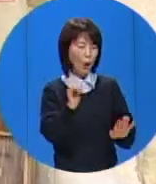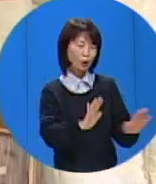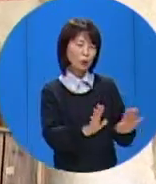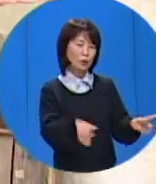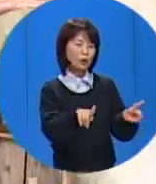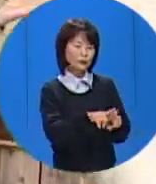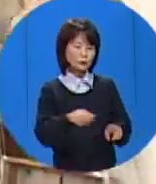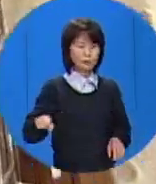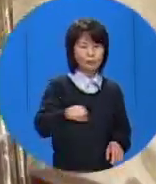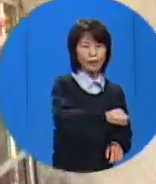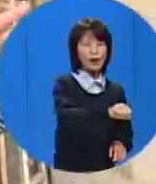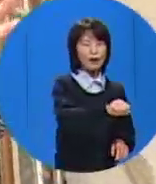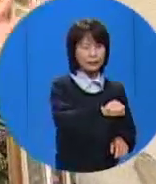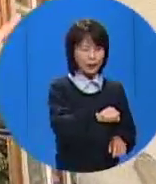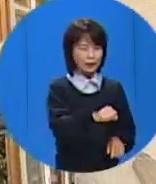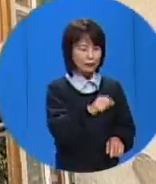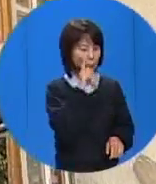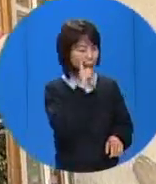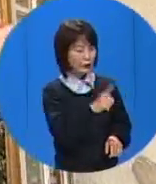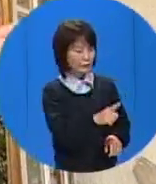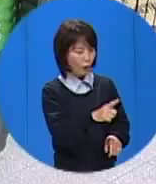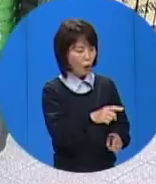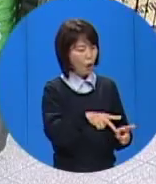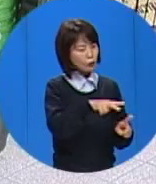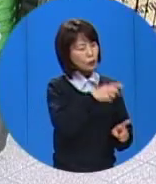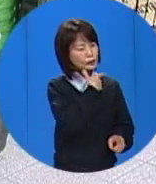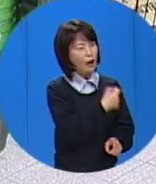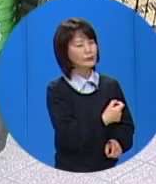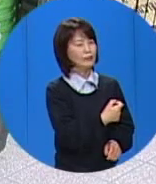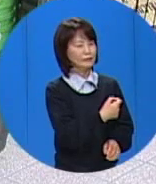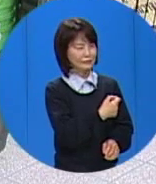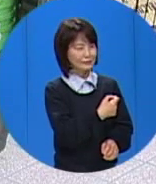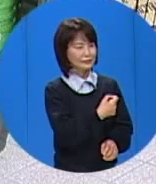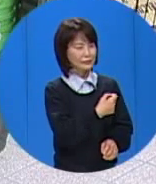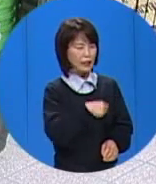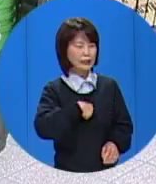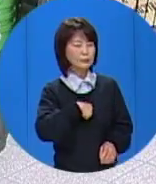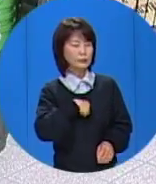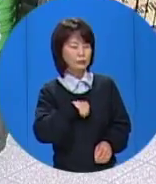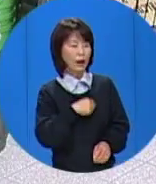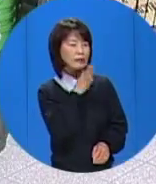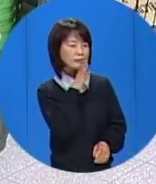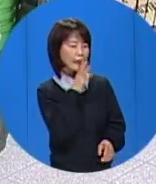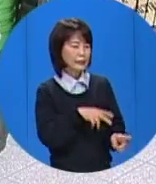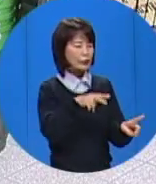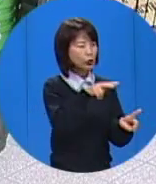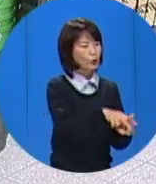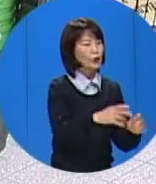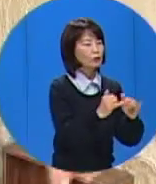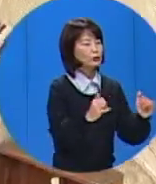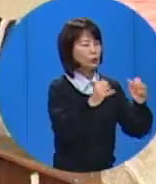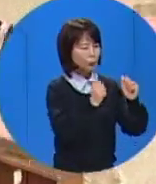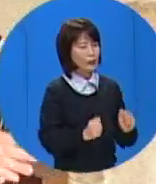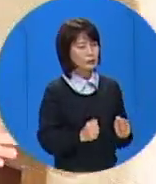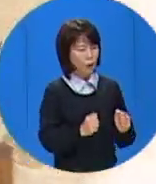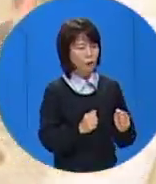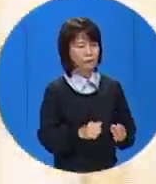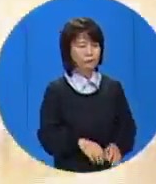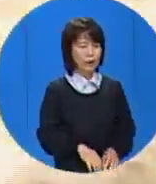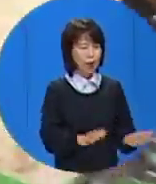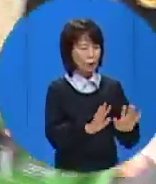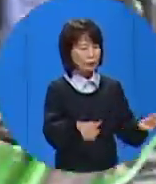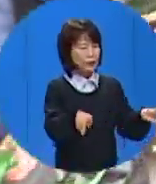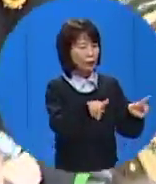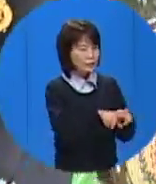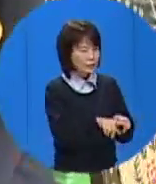う見ているとつい乗りたくなるみたいで、実際に乗っておられる方もいらっしゃるんですね。お子さんと一緒に楽しんでい